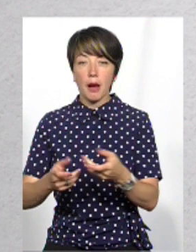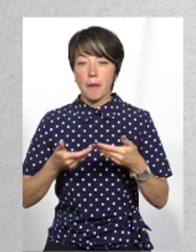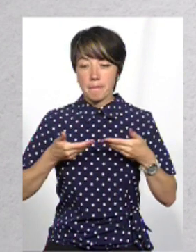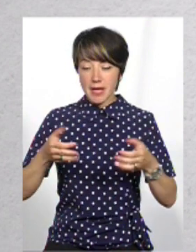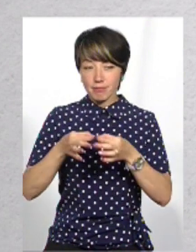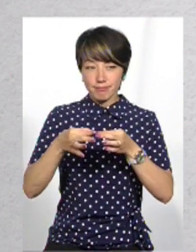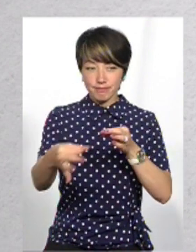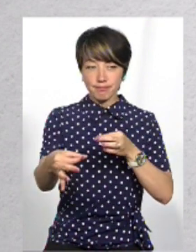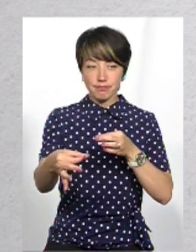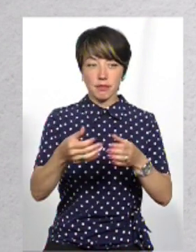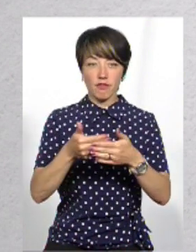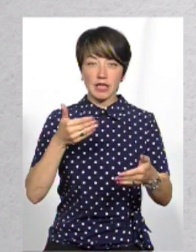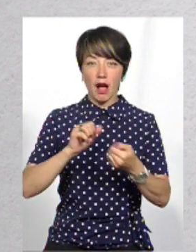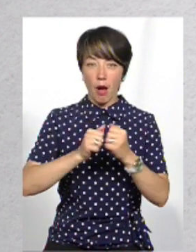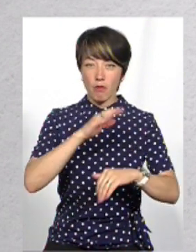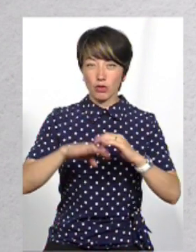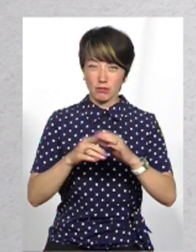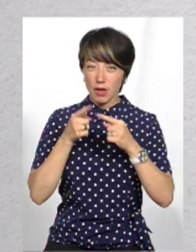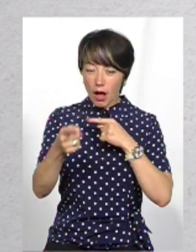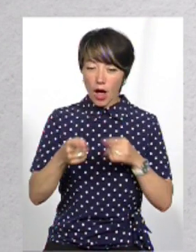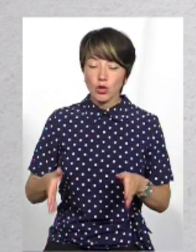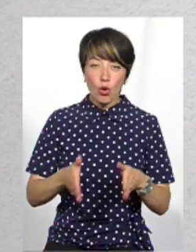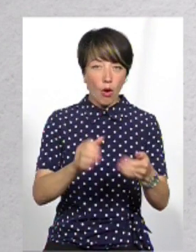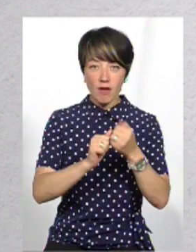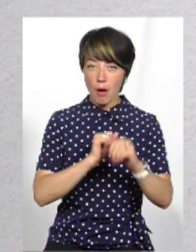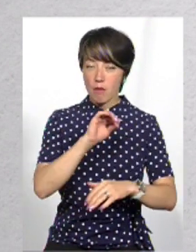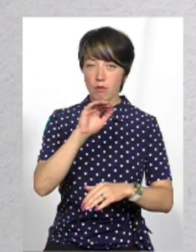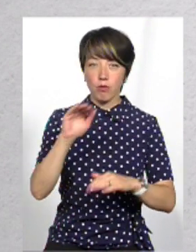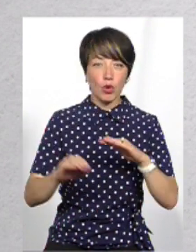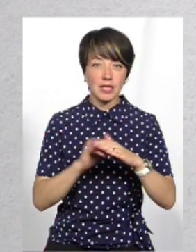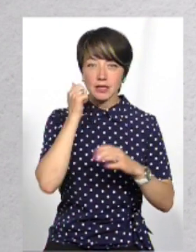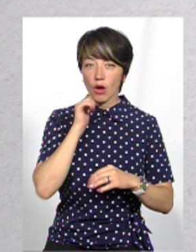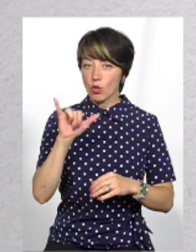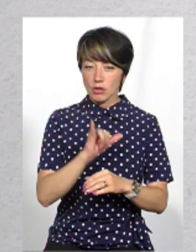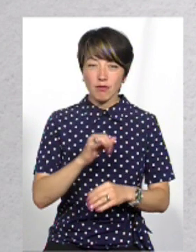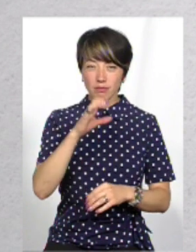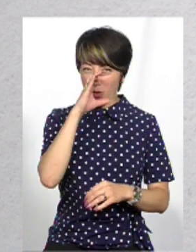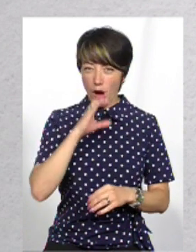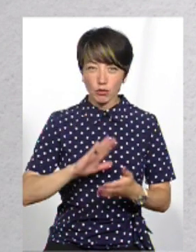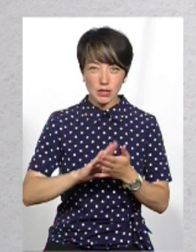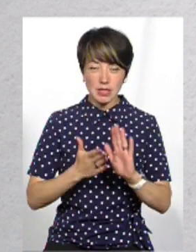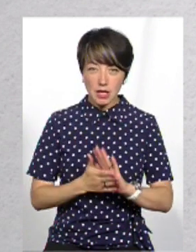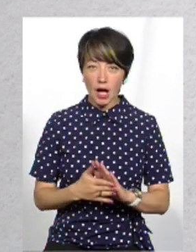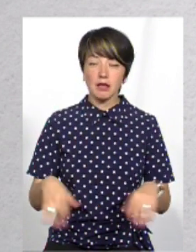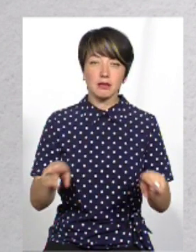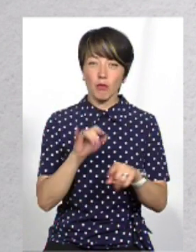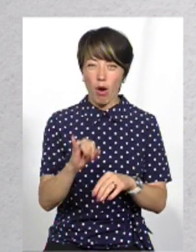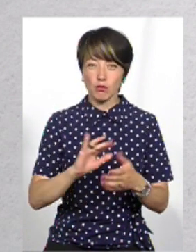від Кам'янця-Подільського, і дорога Кам'янець-Подільський – Староушиця знаходиться в поганому стані, і так же саме